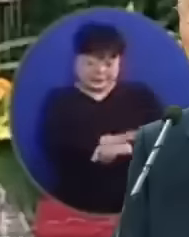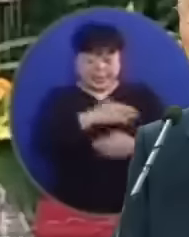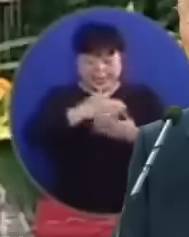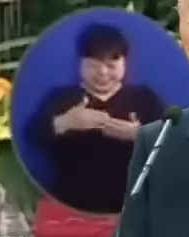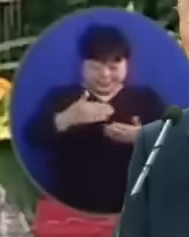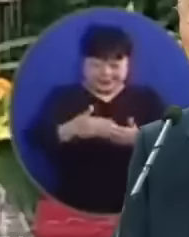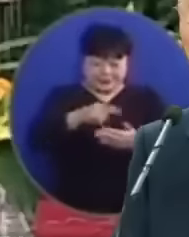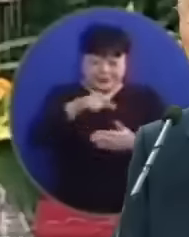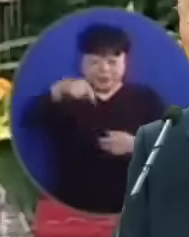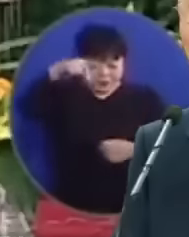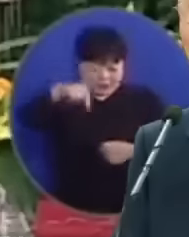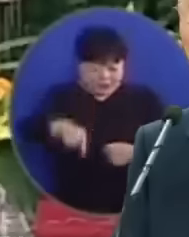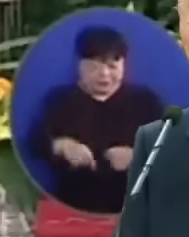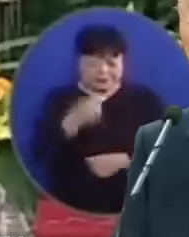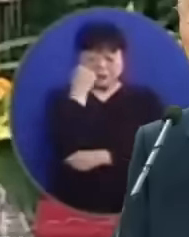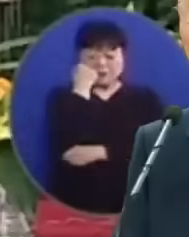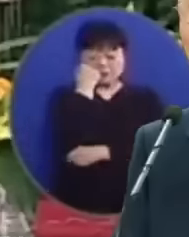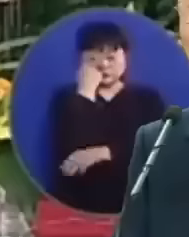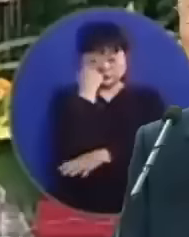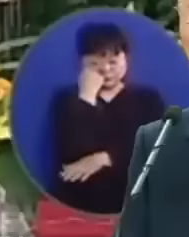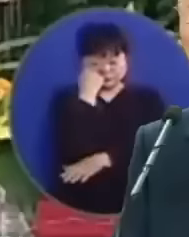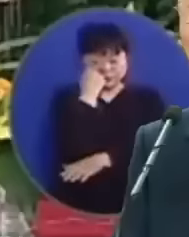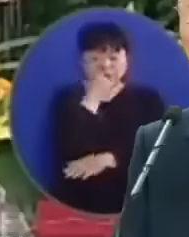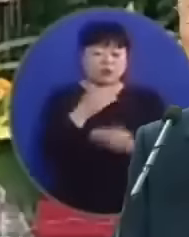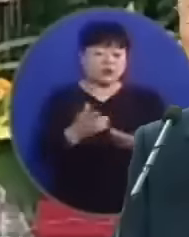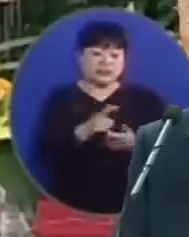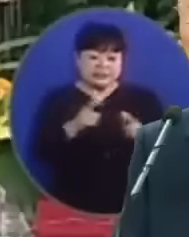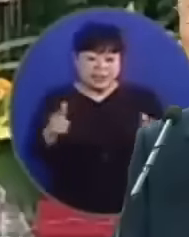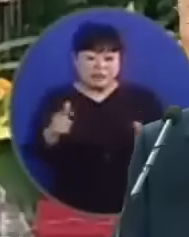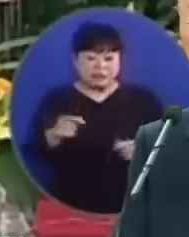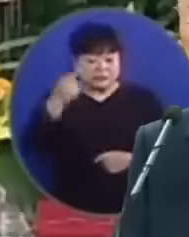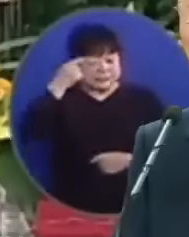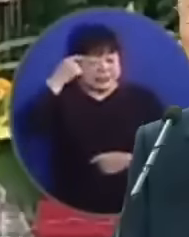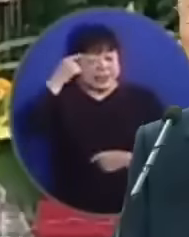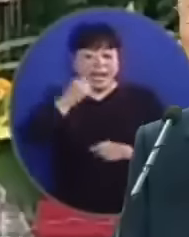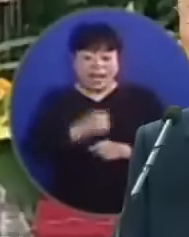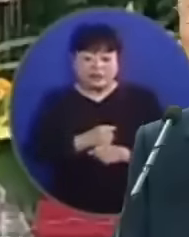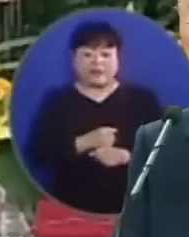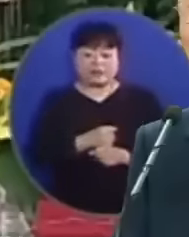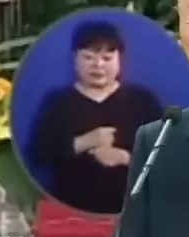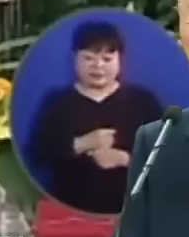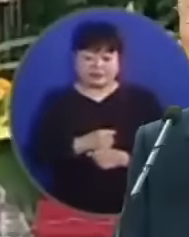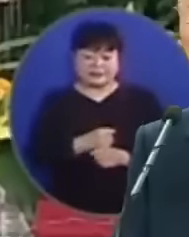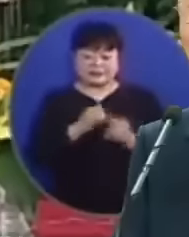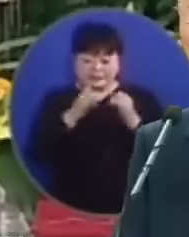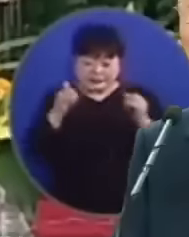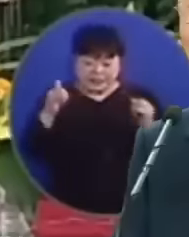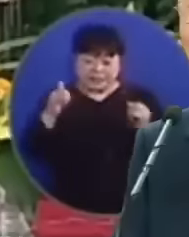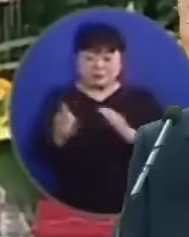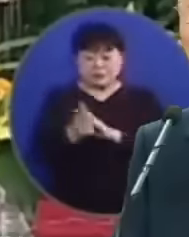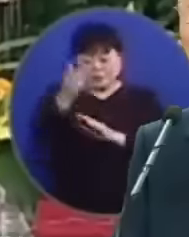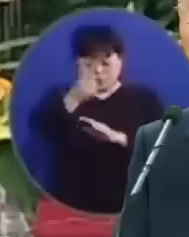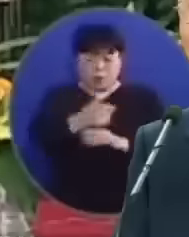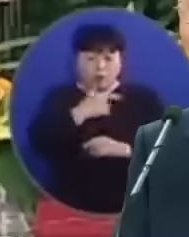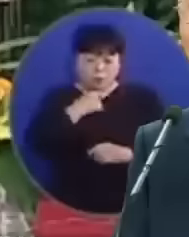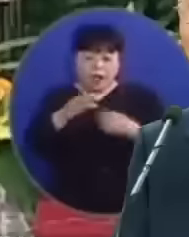마음 깊은 곳에 뿌리를 내릴 때까지 쉬지 않고 떠올리는 것을 말하는 것입니다. 인생에서 성공하기를